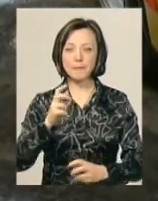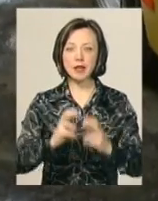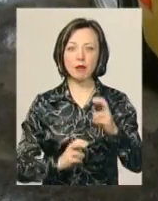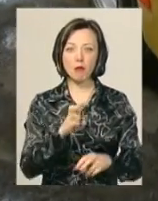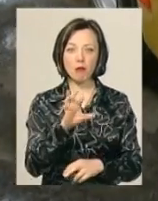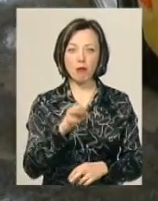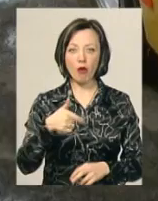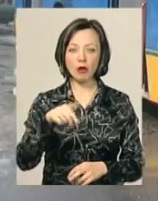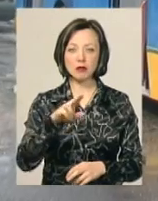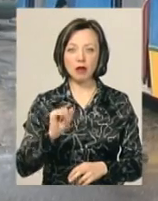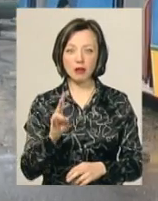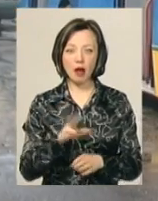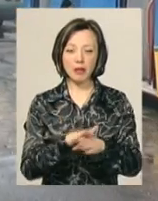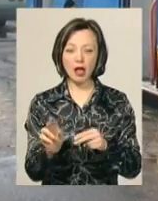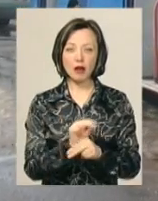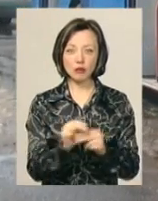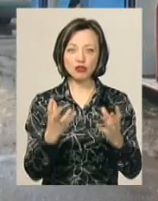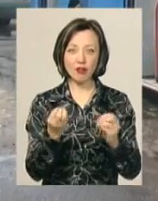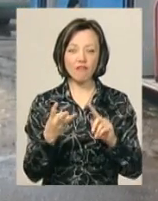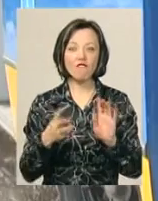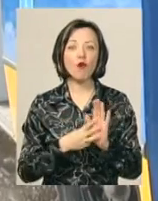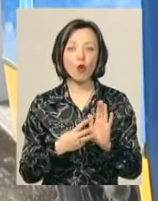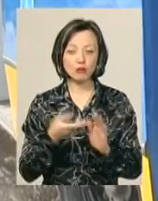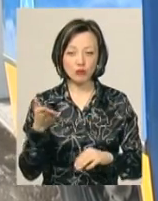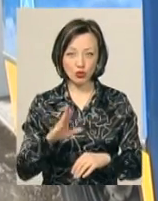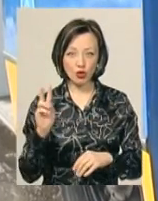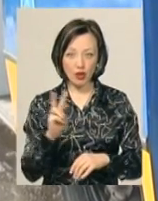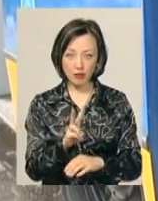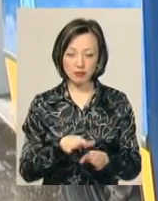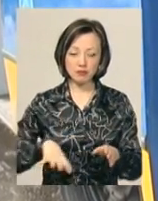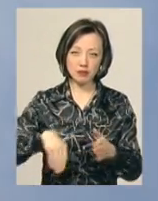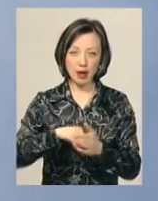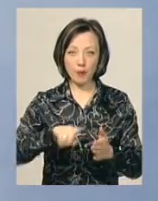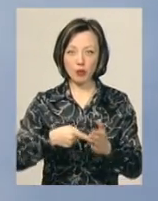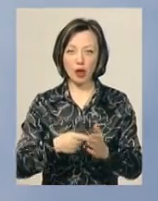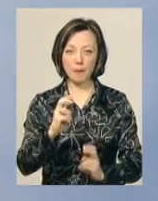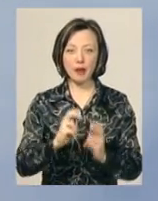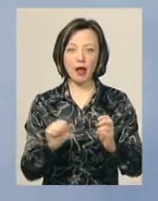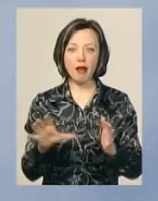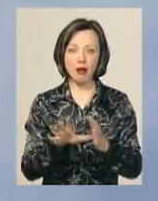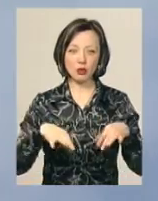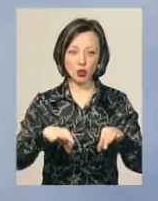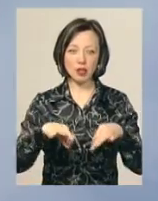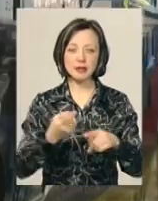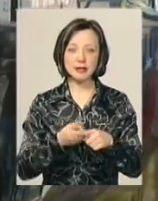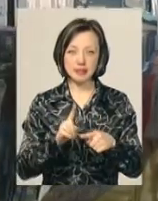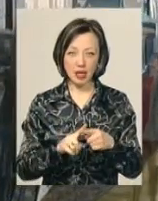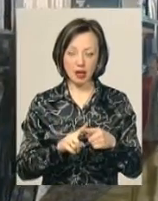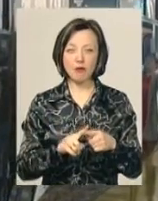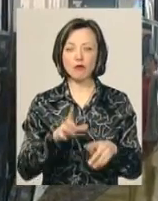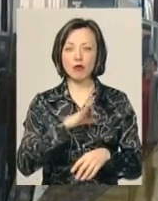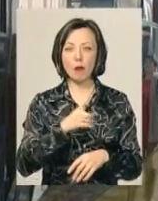«Богдан Моторс». Капітальний ремонт ще одного, 8-го тролейбуса, здійснила за рахунок комунального підприємства «Електротранс». Це коштувало